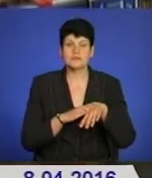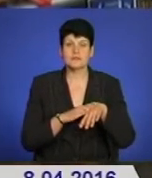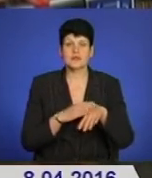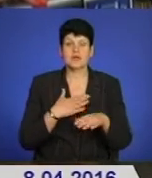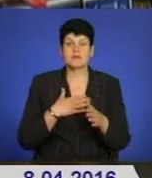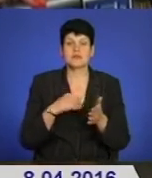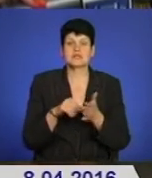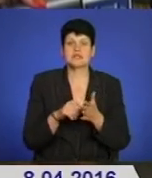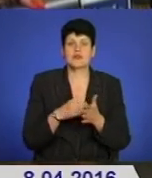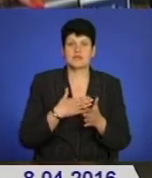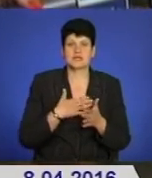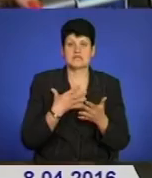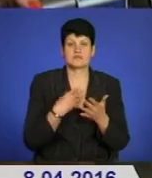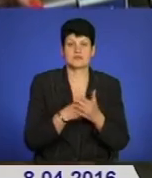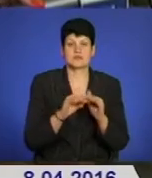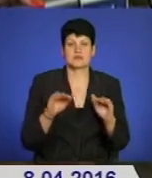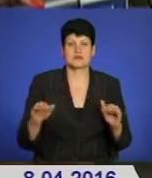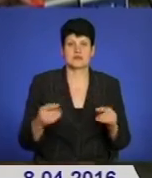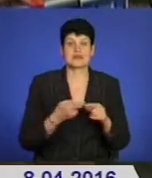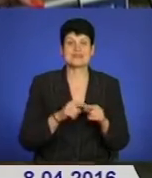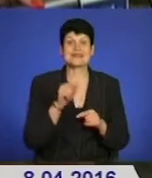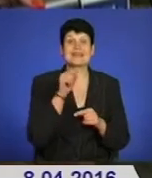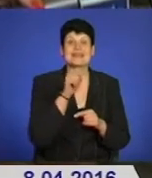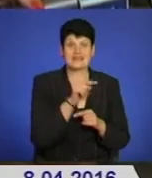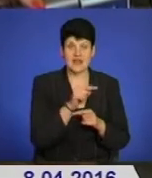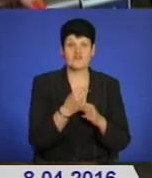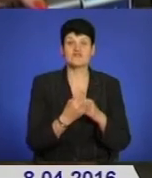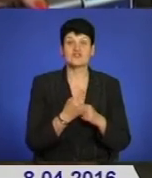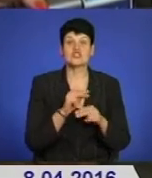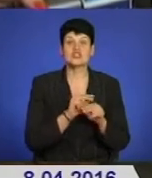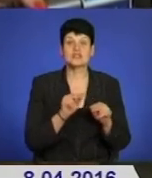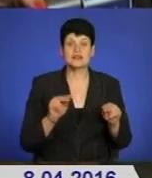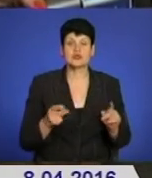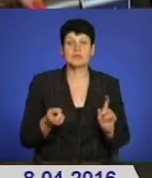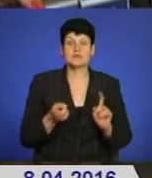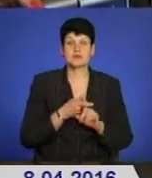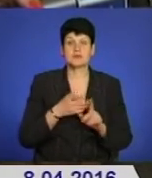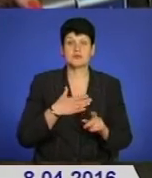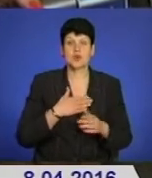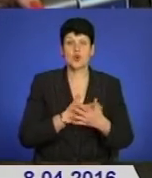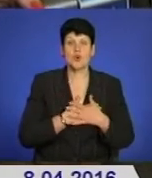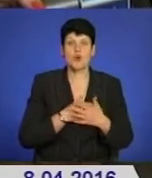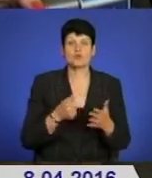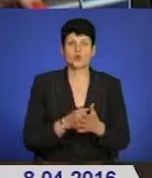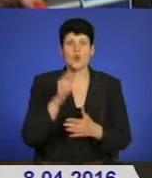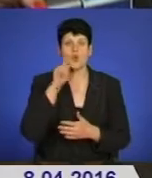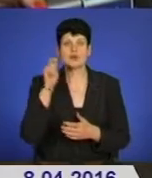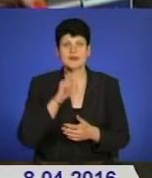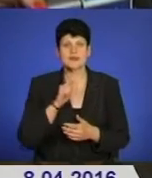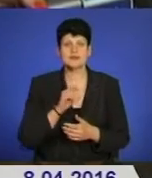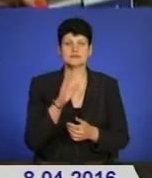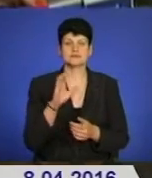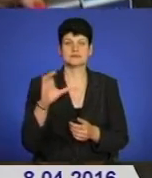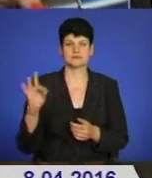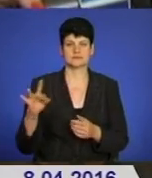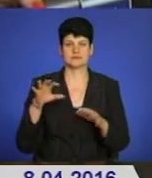мене своїм учням, каже, то та вчителька, що прищепила мені любов до України. За радянської